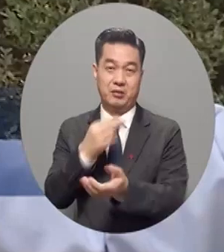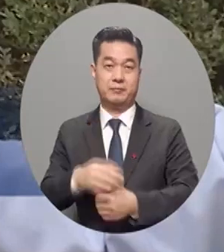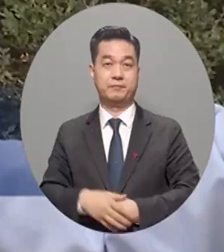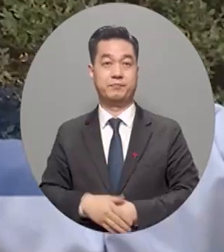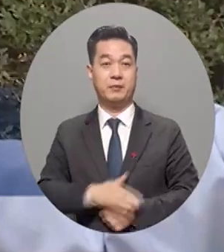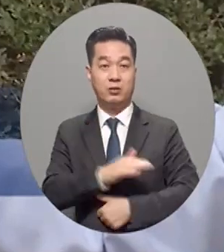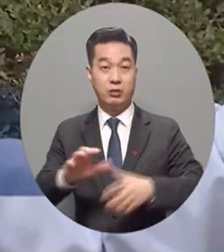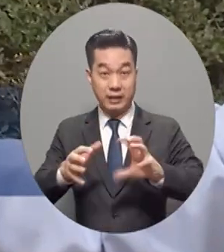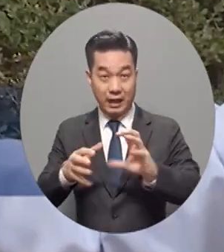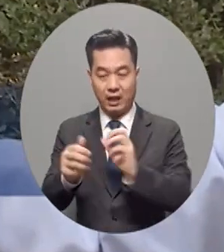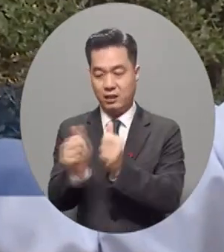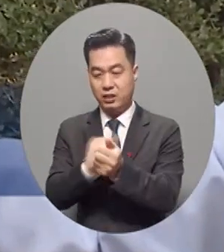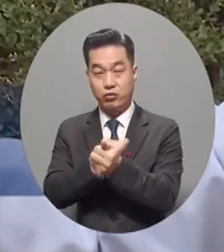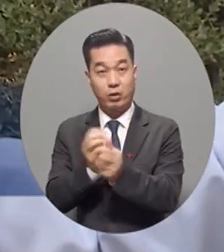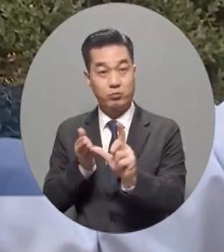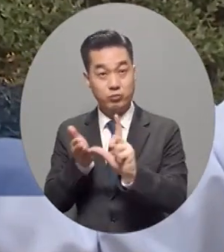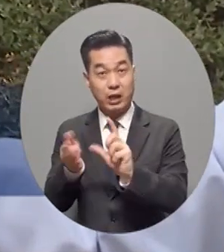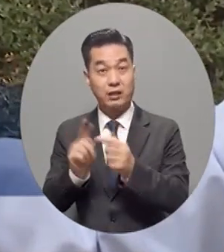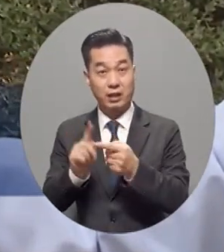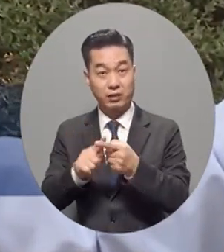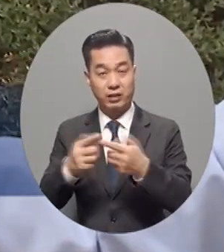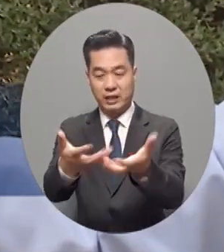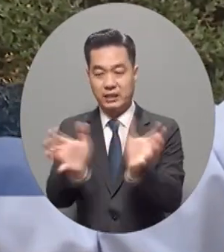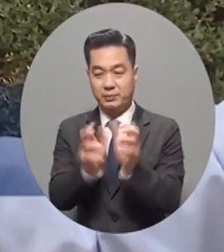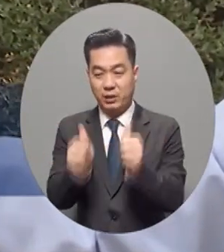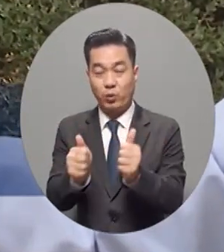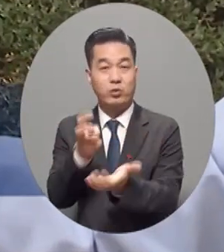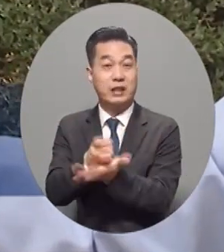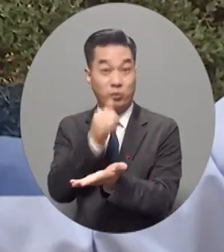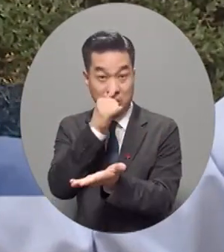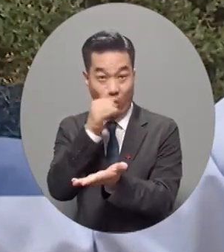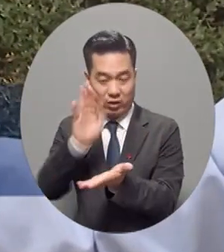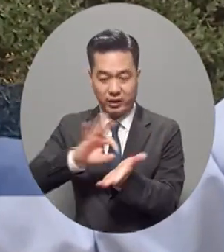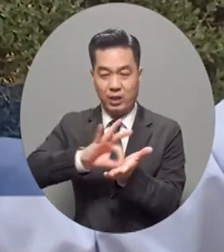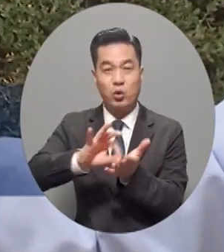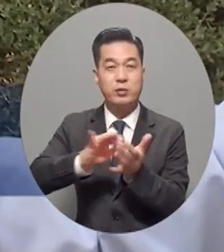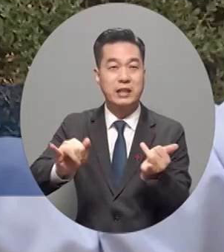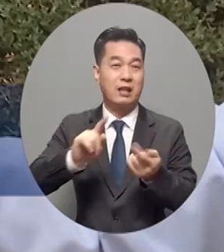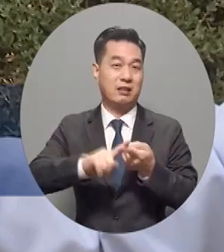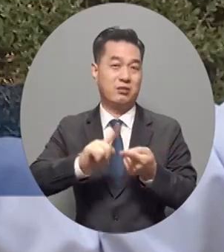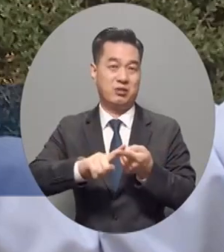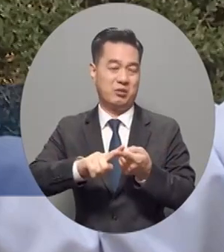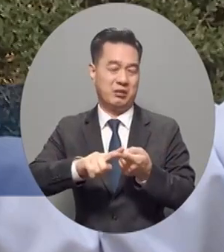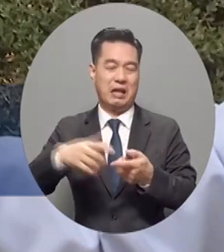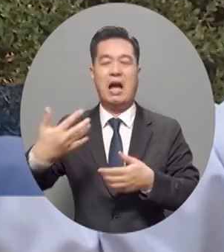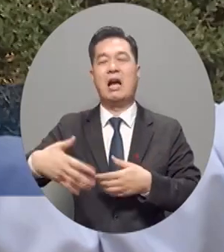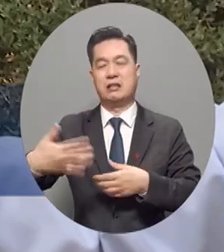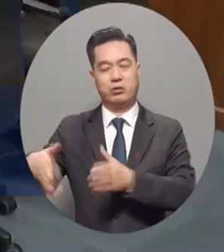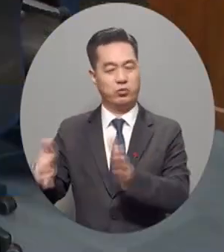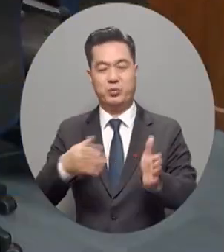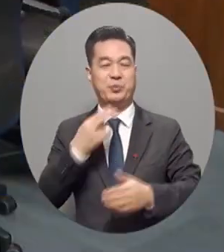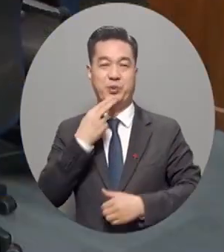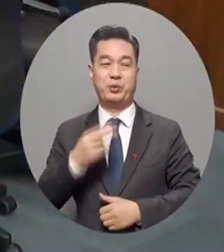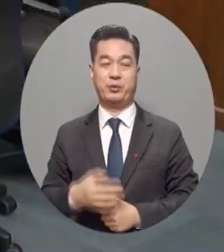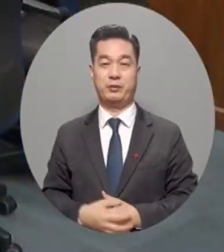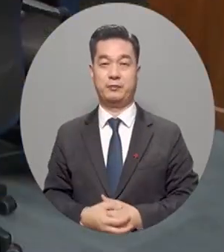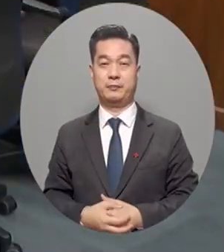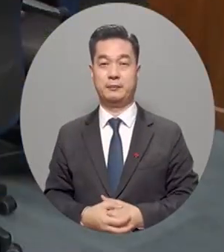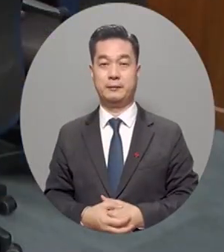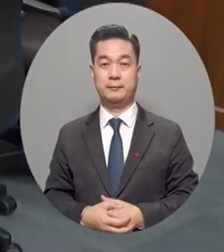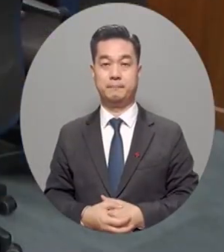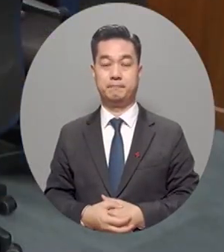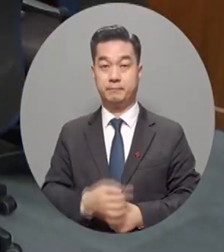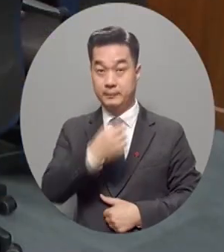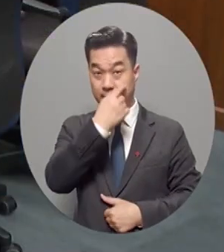우리나라가 증권 분야에는 집단소송제가 도입되어 있는데 소비자 분야는 이런 집단소송제가 도입이 되지 않습니다.